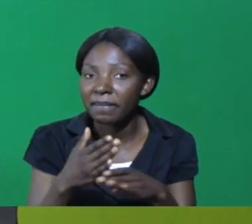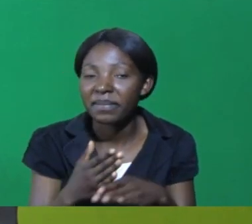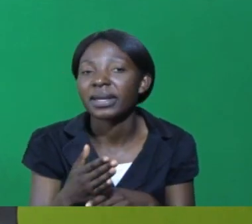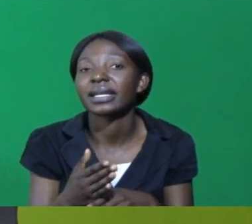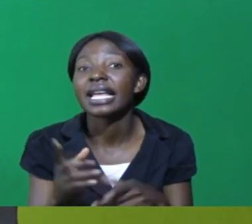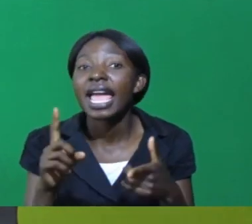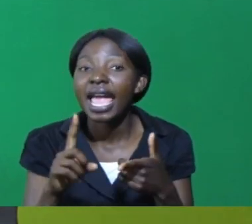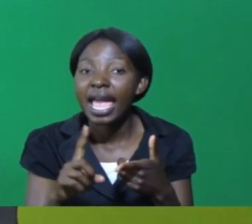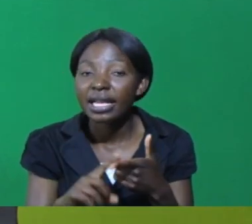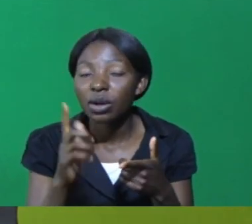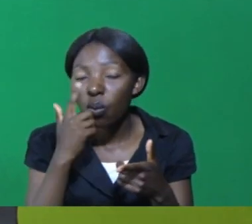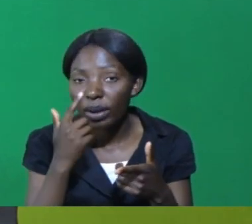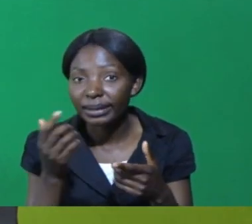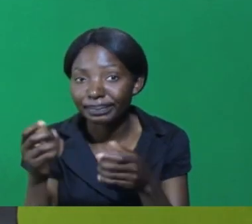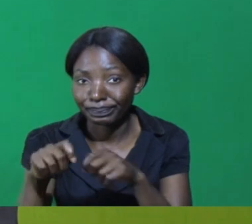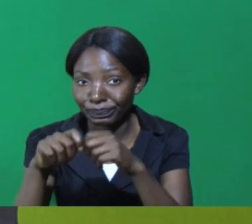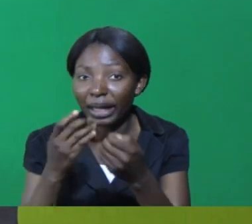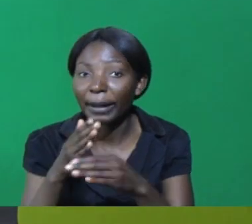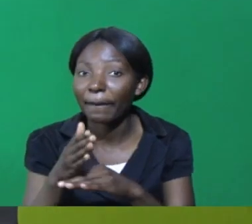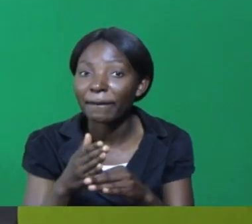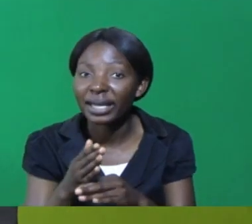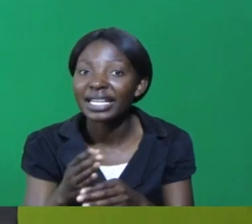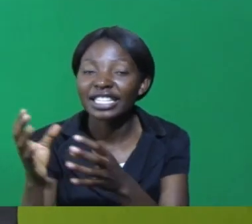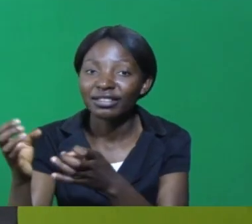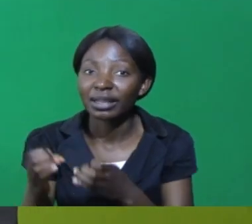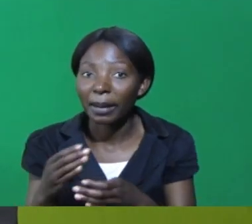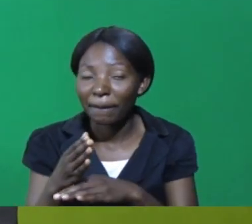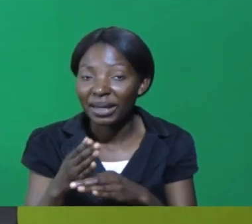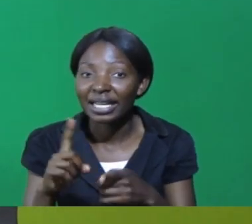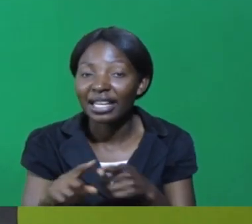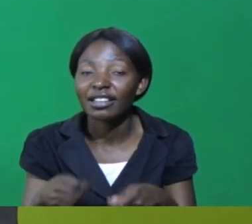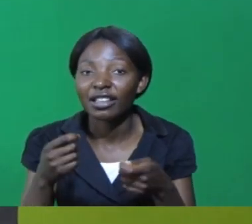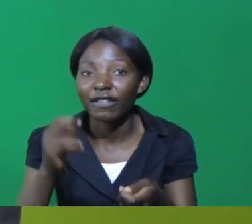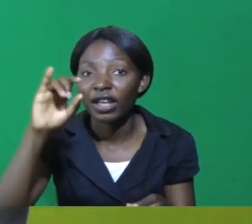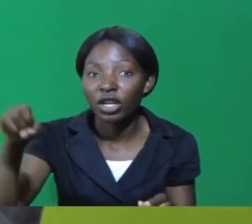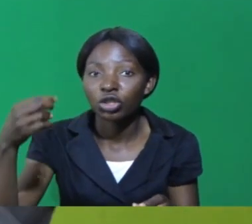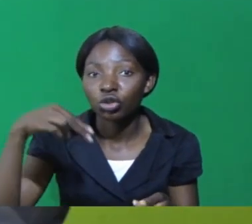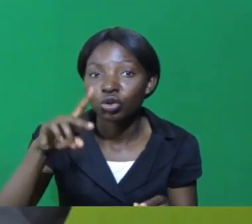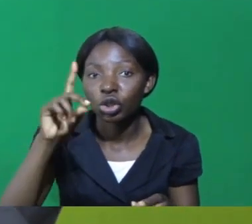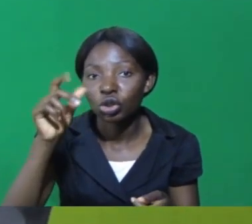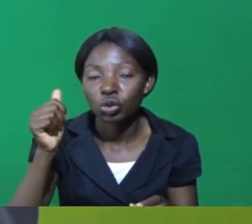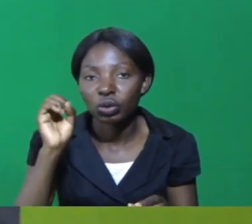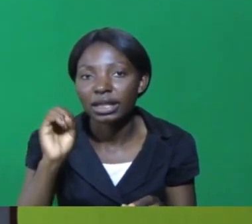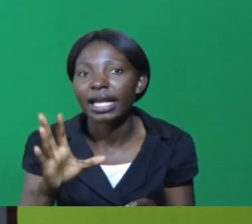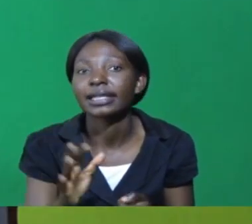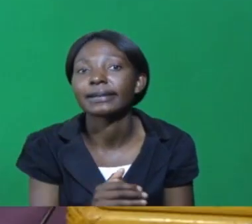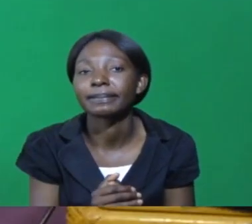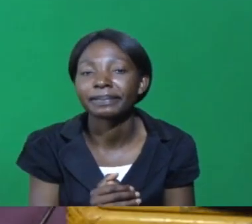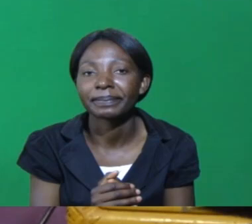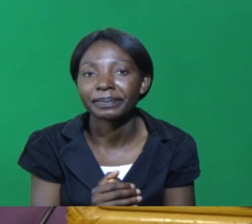ndachiseva. Zvino wakati aseva chimedu, akachitora akapa Judas, mwanakomana waSimoni